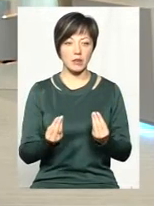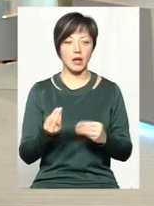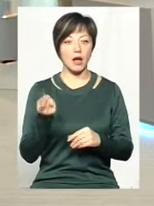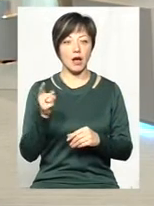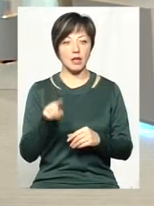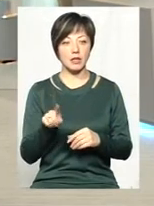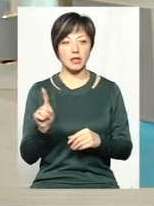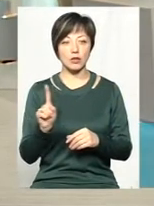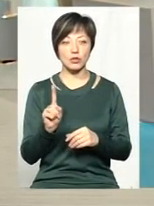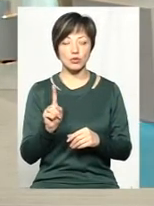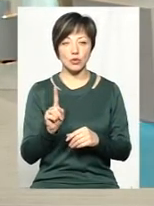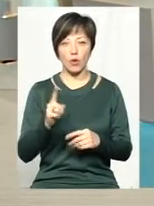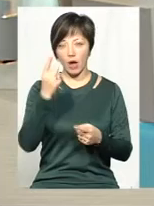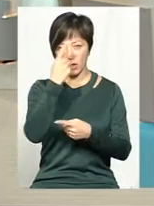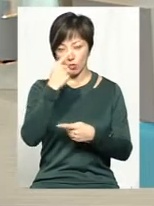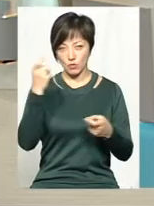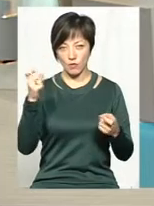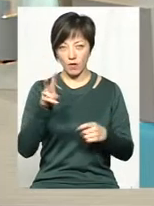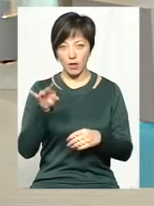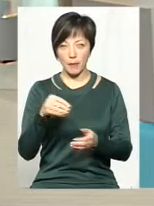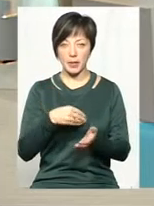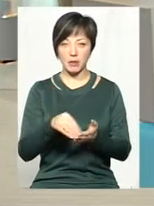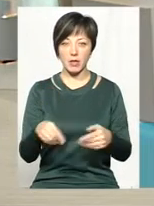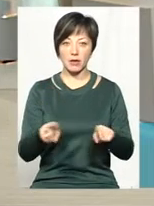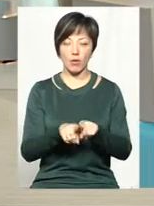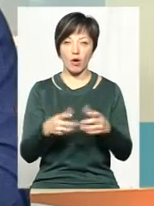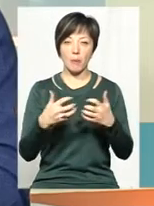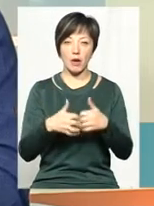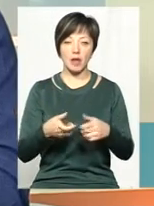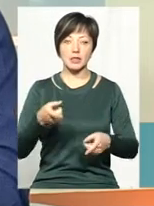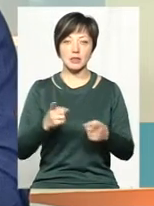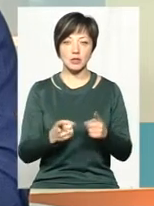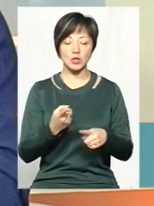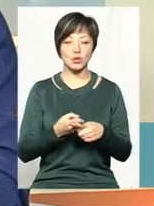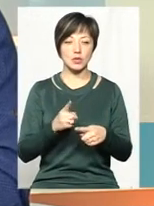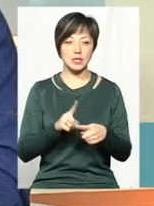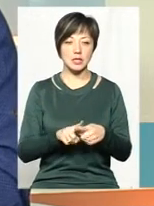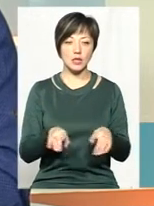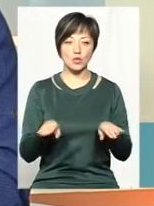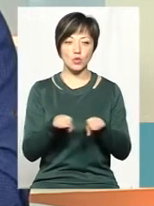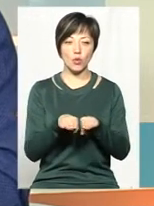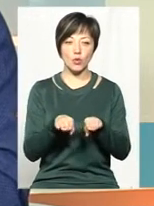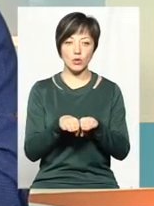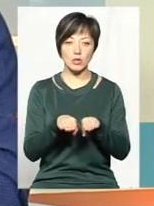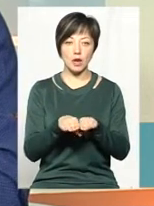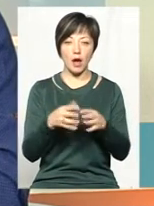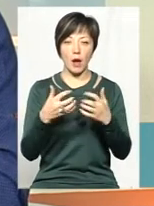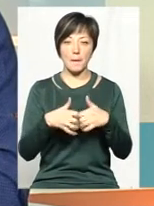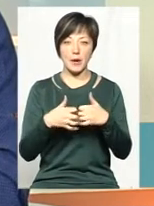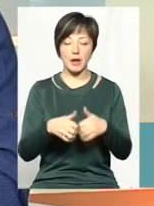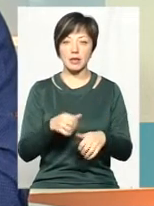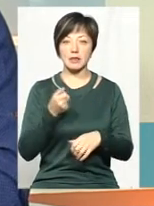що анонсували придбання такого апарату, дійсно, це схожий апарат. Декілька років тому